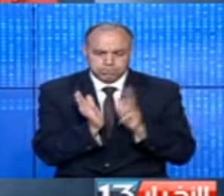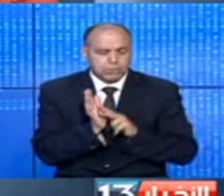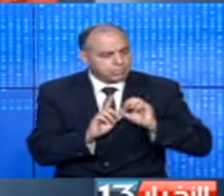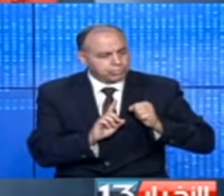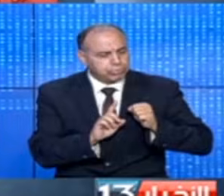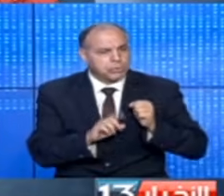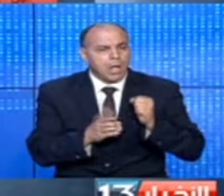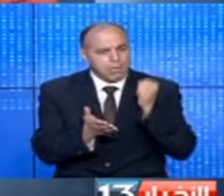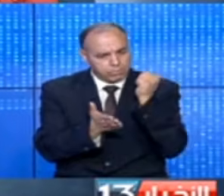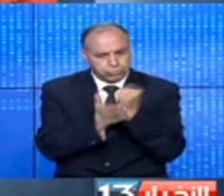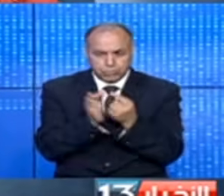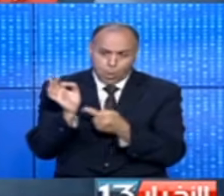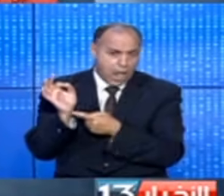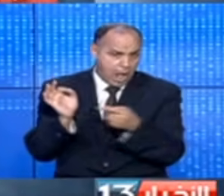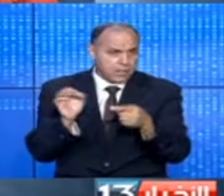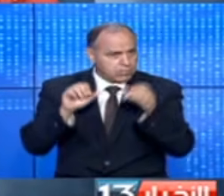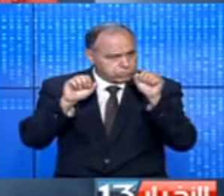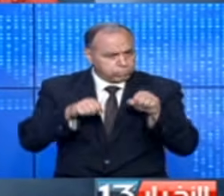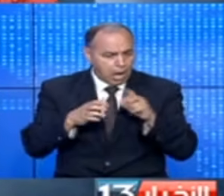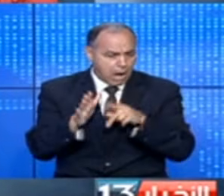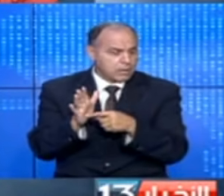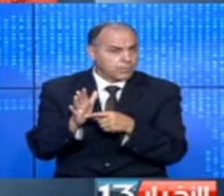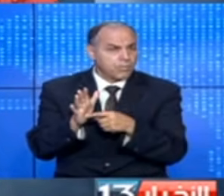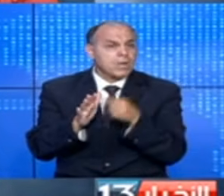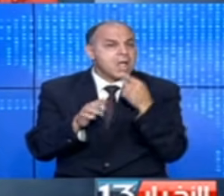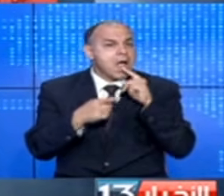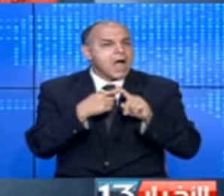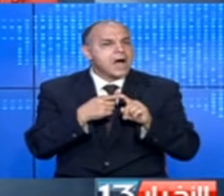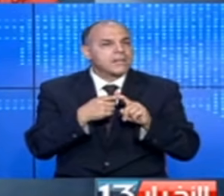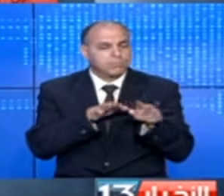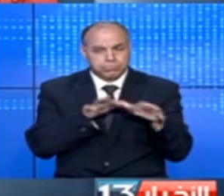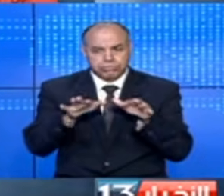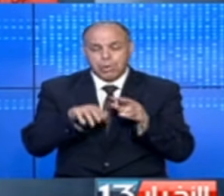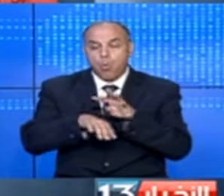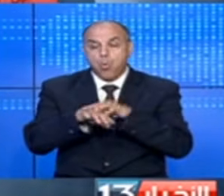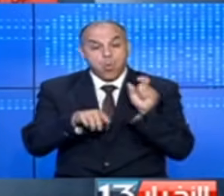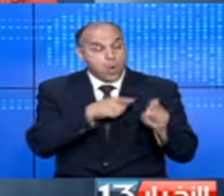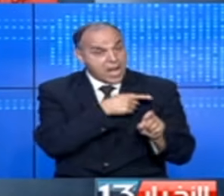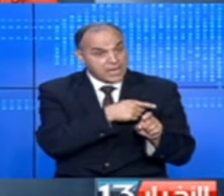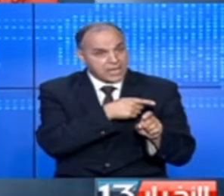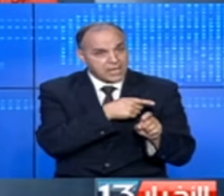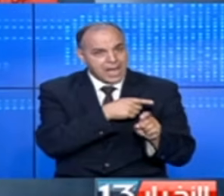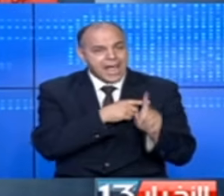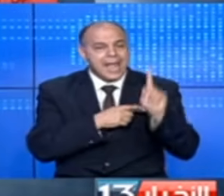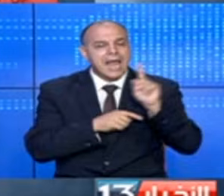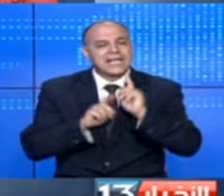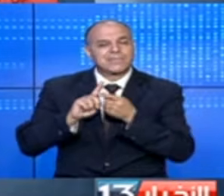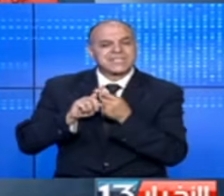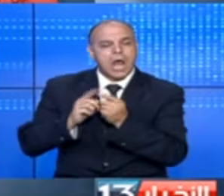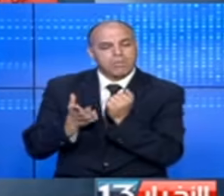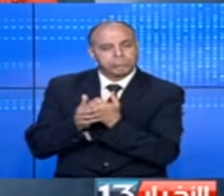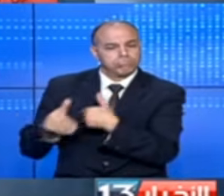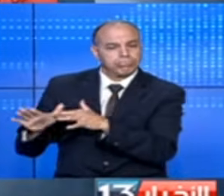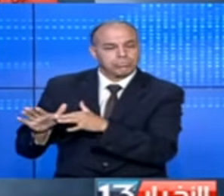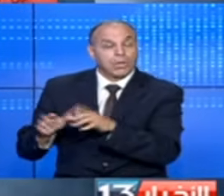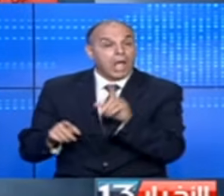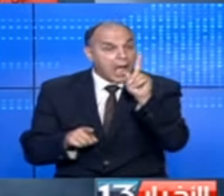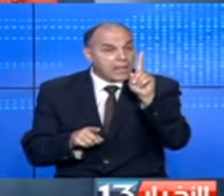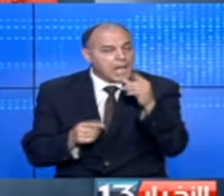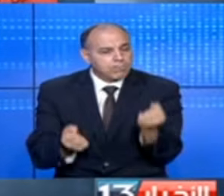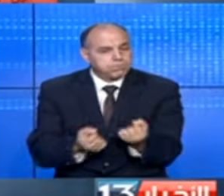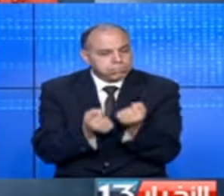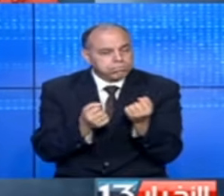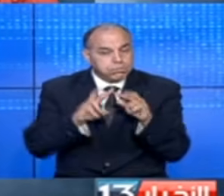لمنع التنقل بين المناطق وفقا للقرارات التي يتخذها الولايات عدا الحالات الاستثنائية. تكثيف